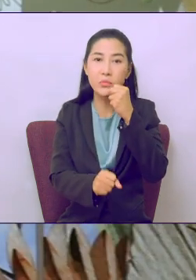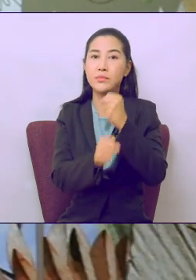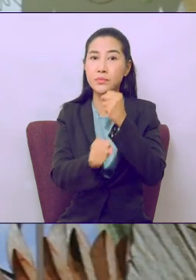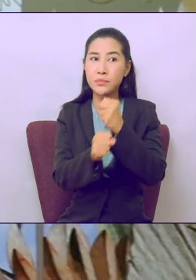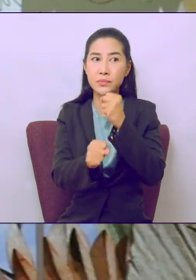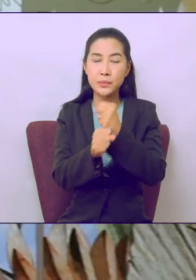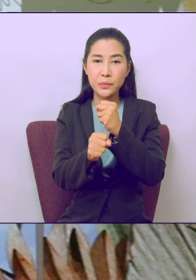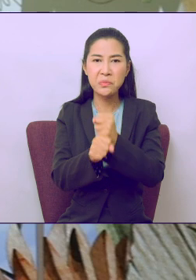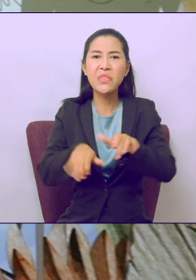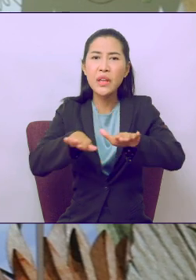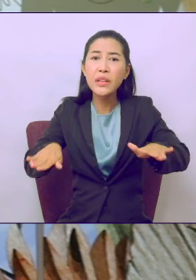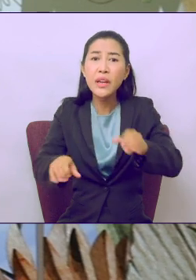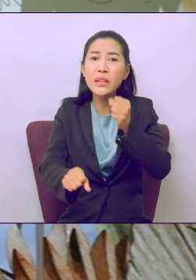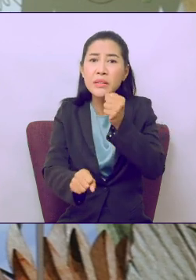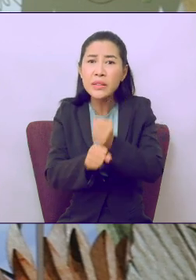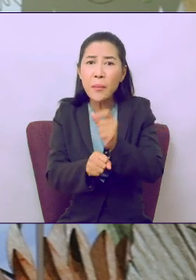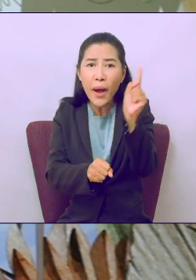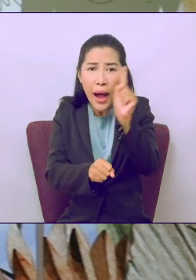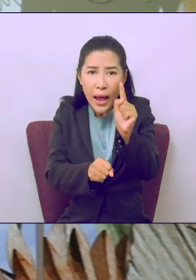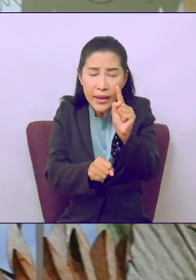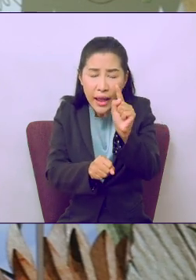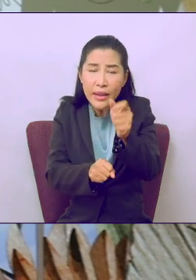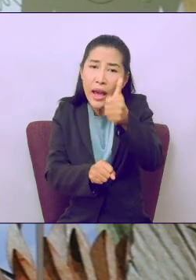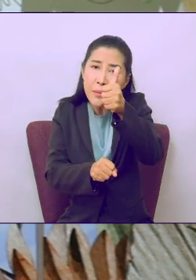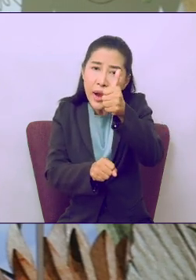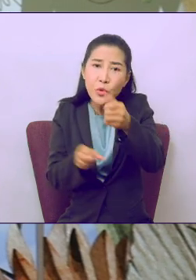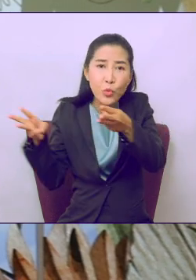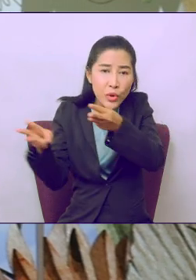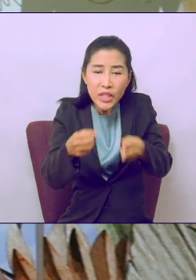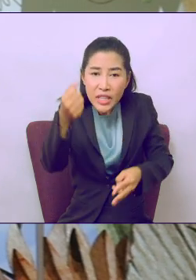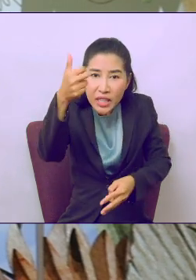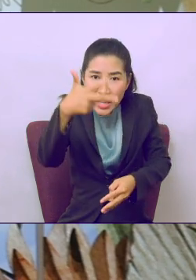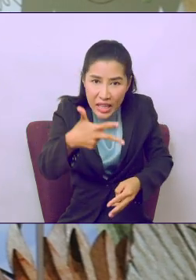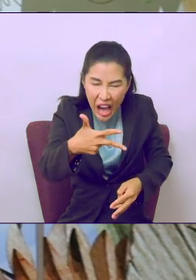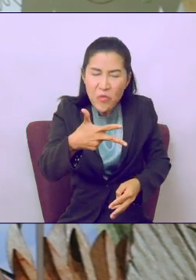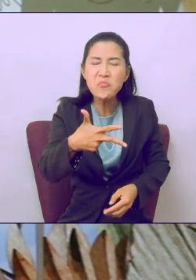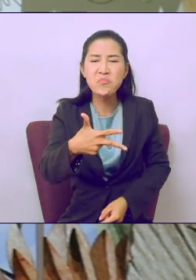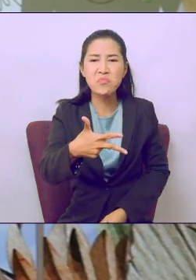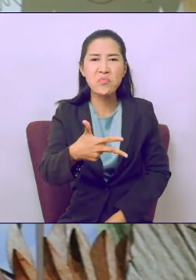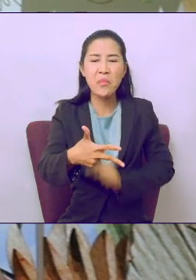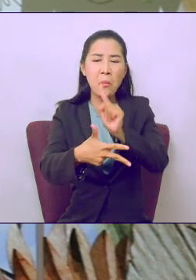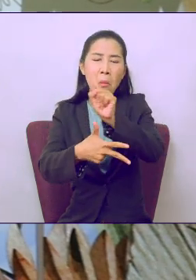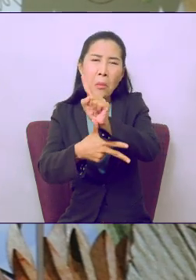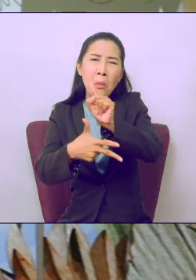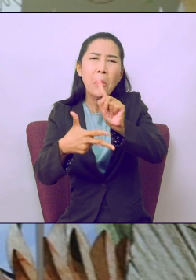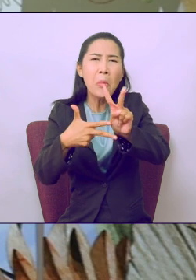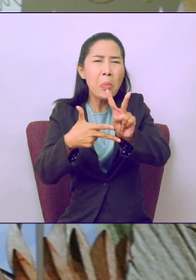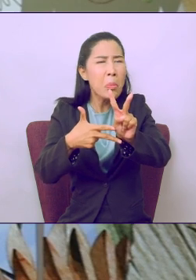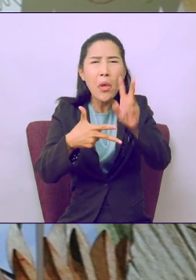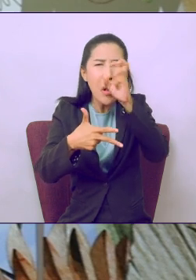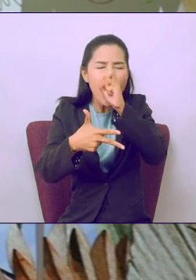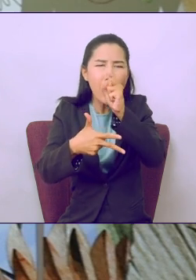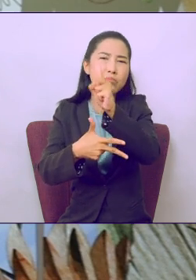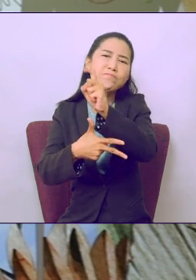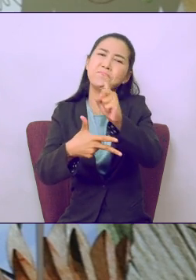อ่าน้องจะทำอันไหนได้บ้างแต่เมื่อกี้ลองเทสเบื้องต้นแล้วเนี่ยนะครับอ่า 2อันแรกน้องทำไม่ได้นะครับน้องทำไม่ได้ไม่